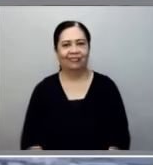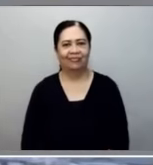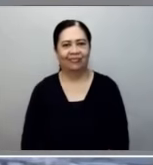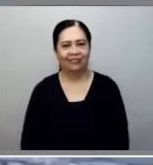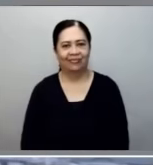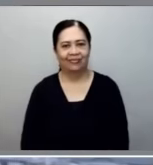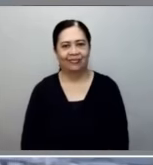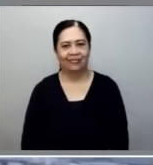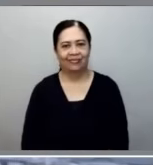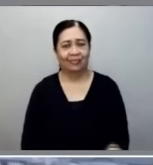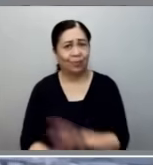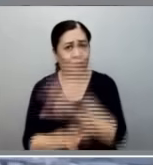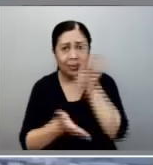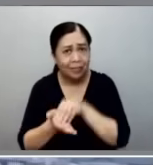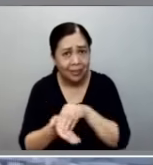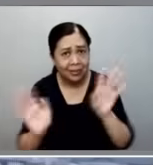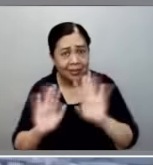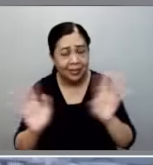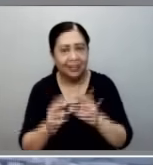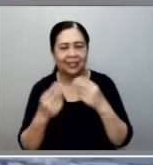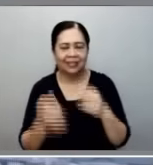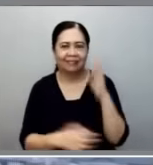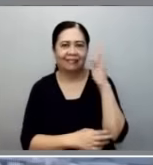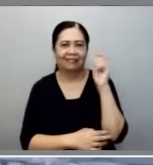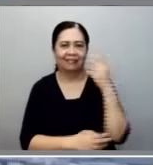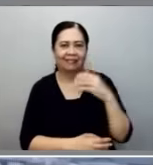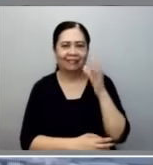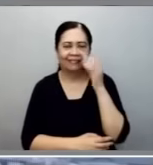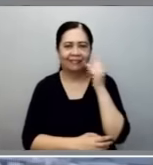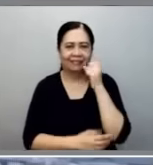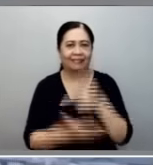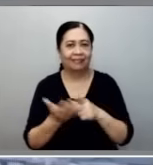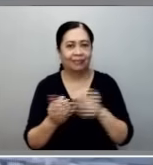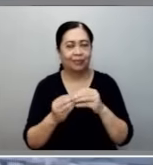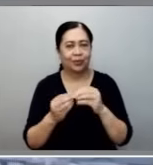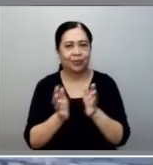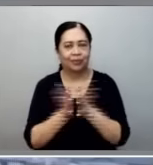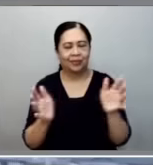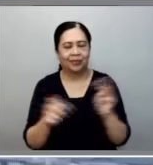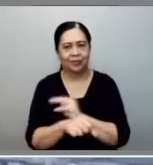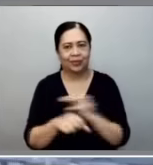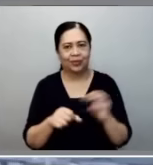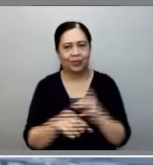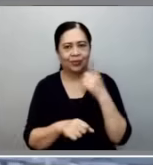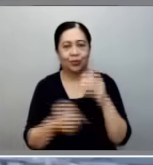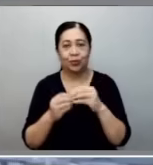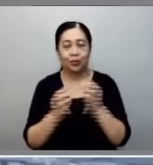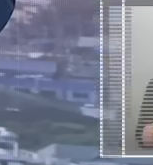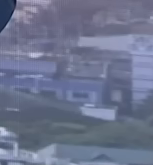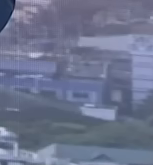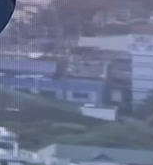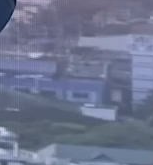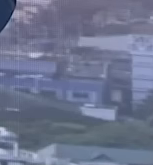Huwag pong gagayahin. Ito po ang Balitang Hali, Connie Season po. Bahagi kami ng mas malaking misyon. Para sa mas malawak na paglilingkod sa